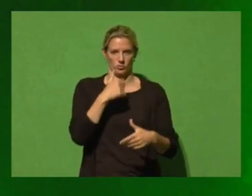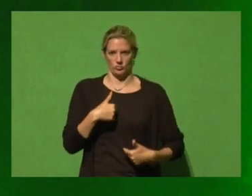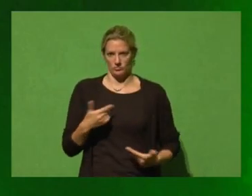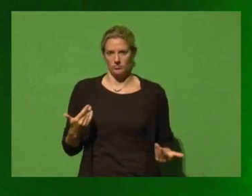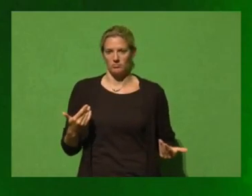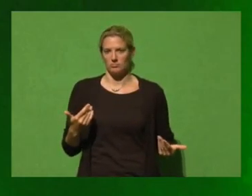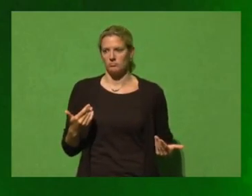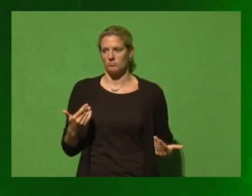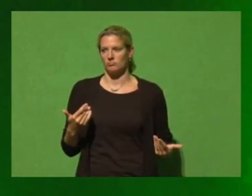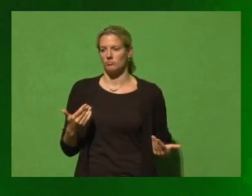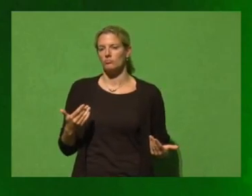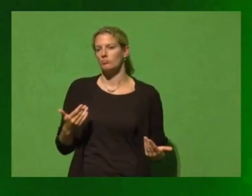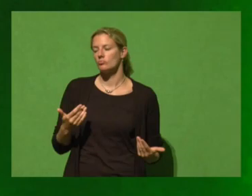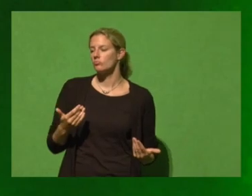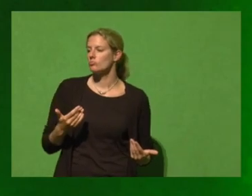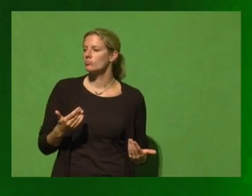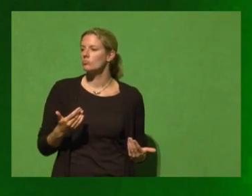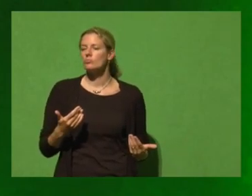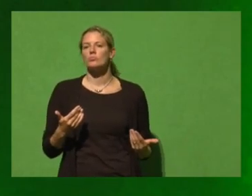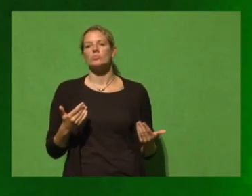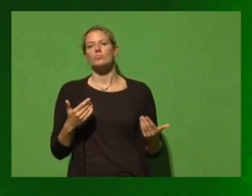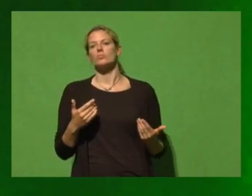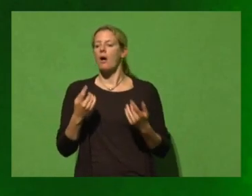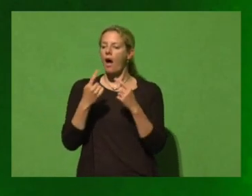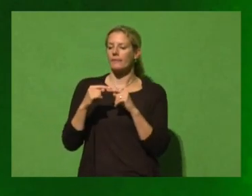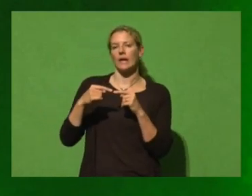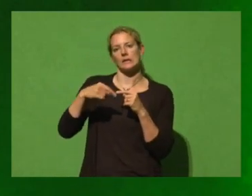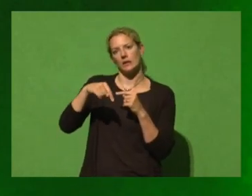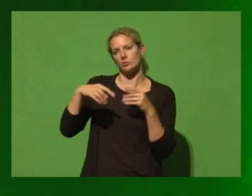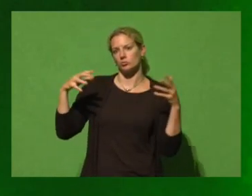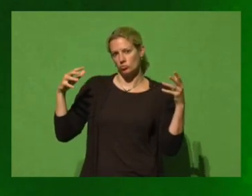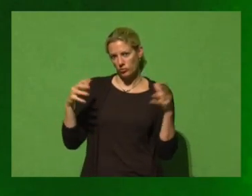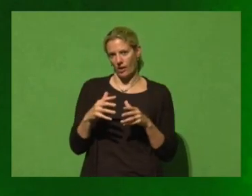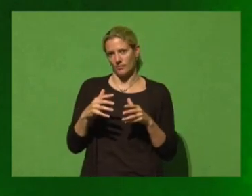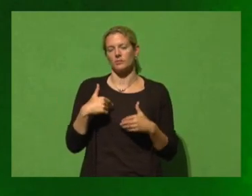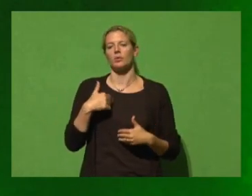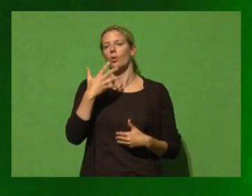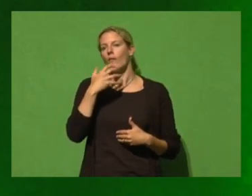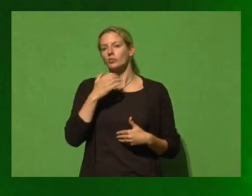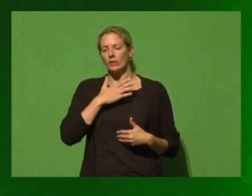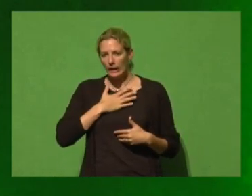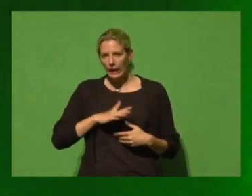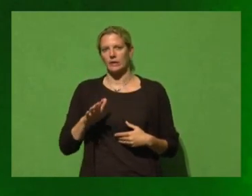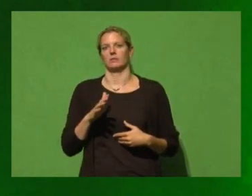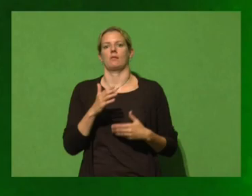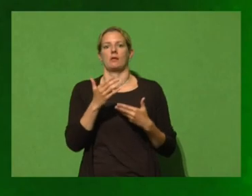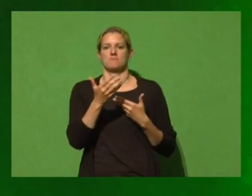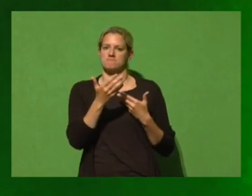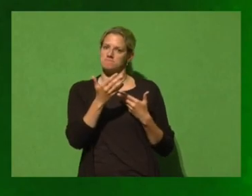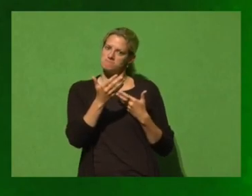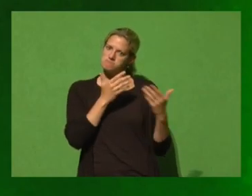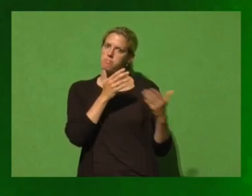Zusammen mit den anderen Delegierten möchte ich gerne bei der Beratung